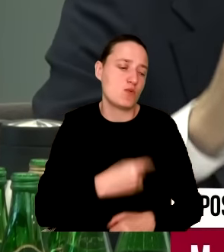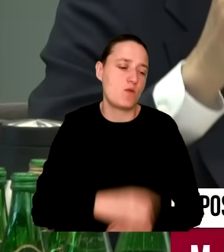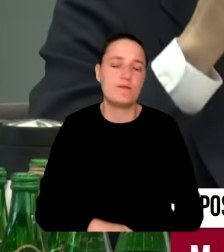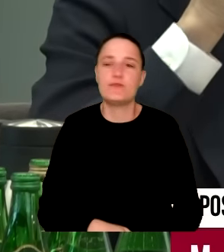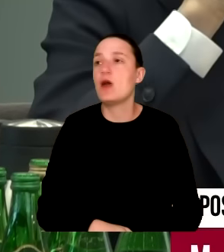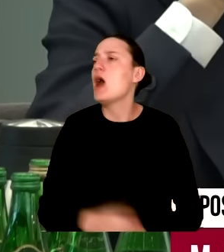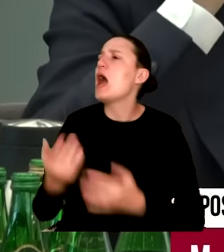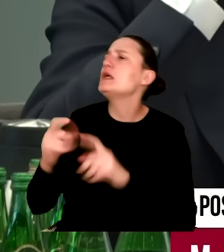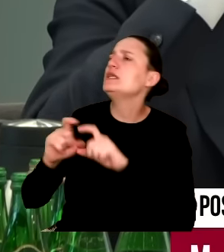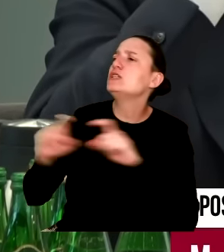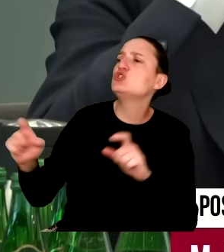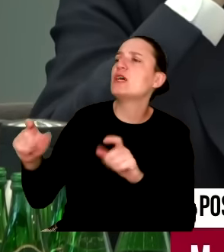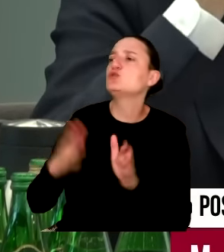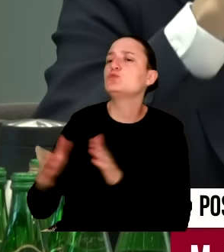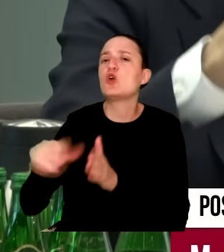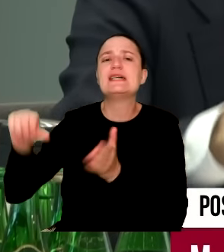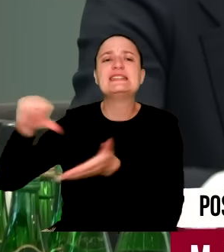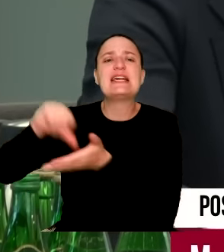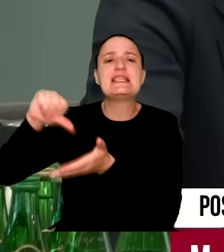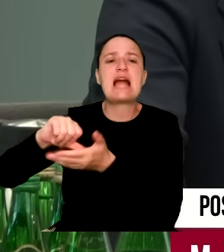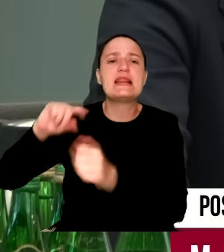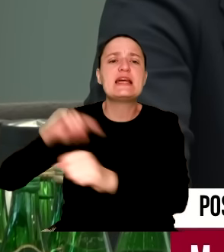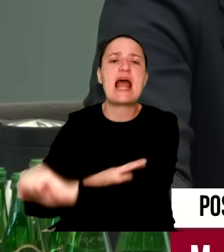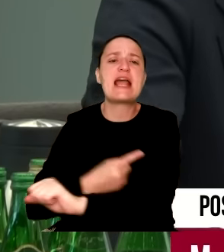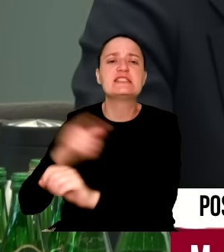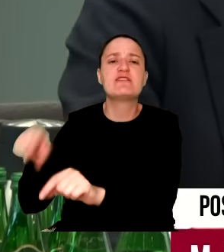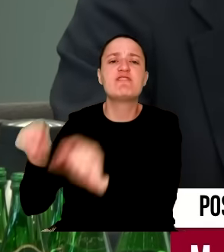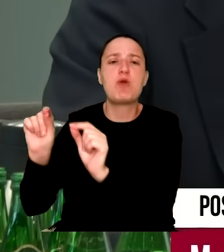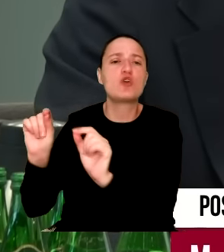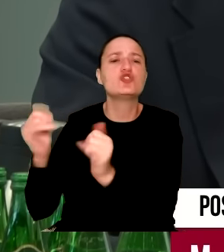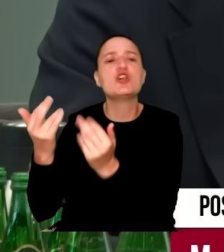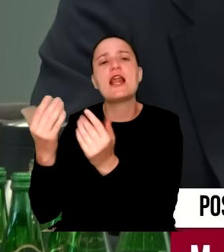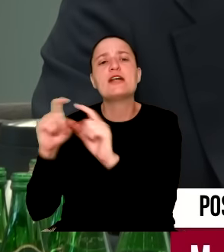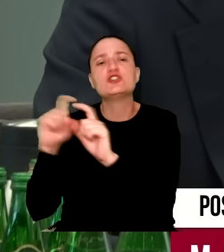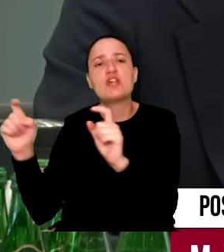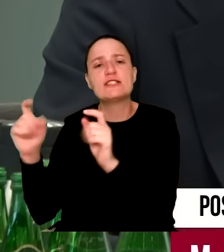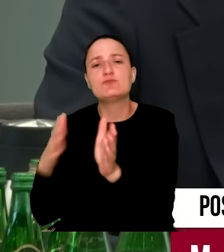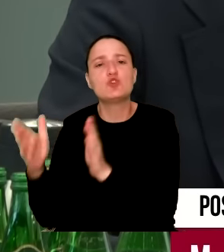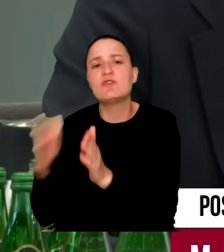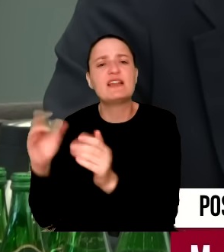przygotowanie centralnego rejestru wyborców Jakie problemy były związane z jego